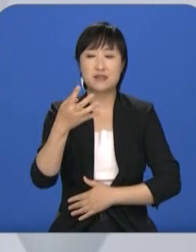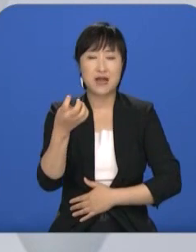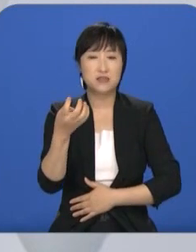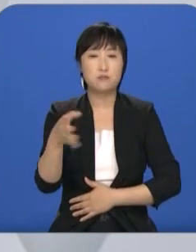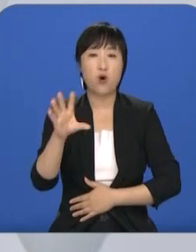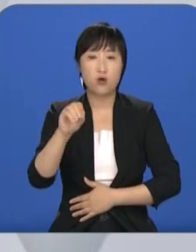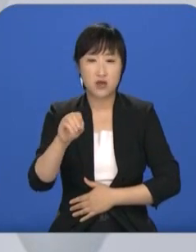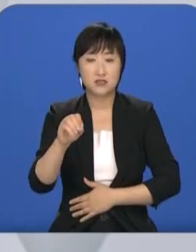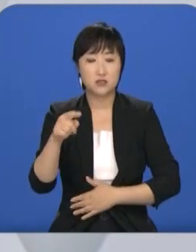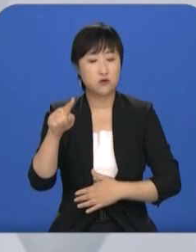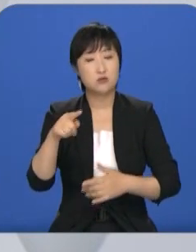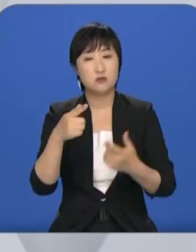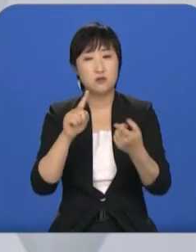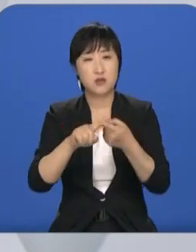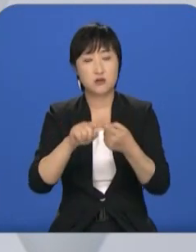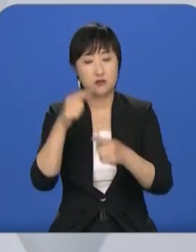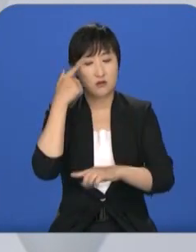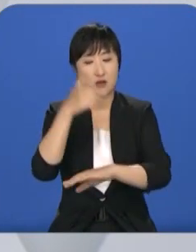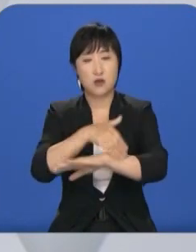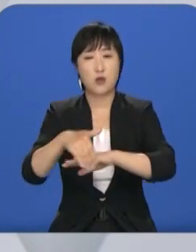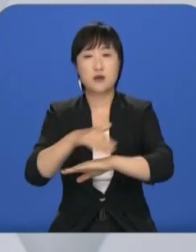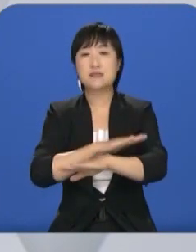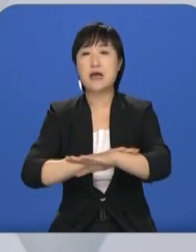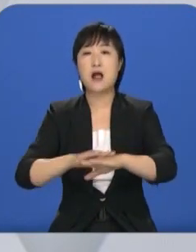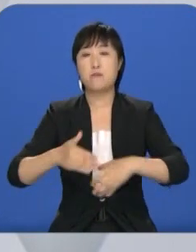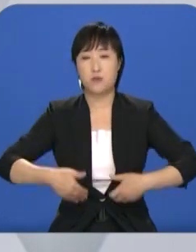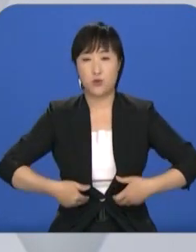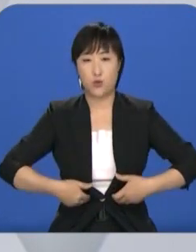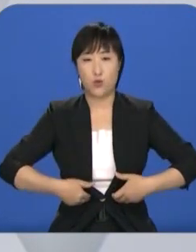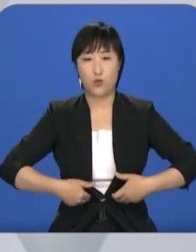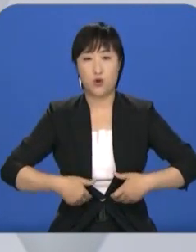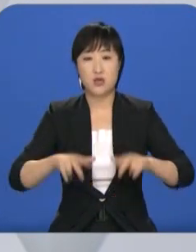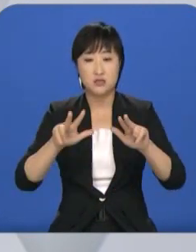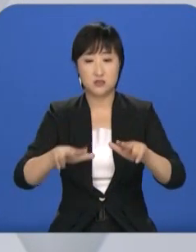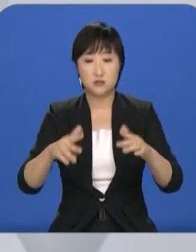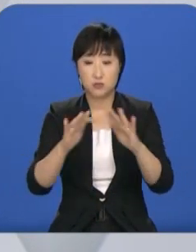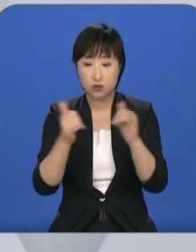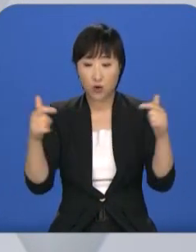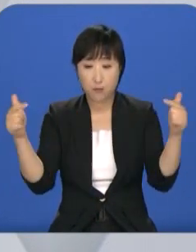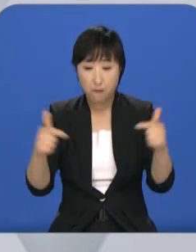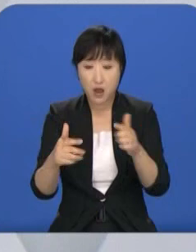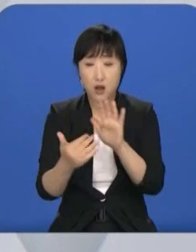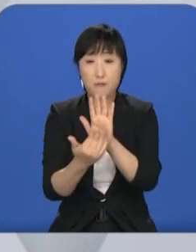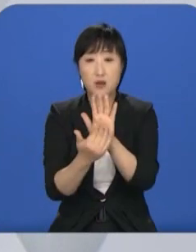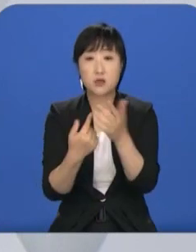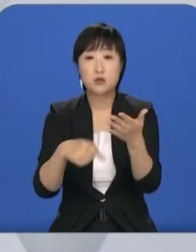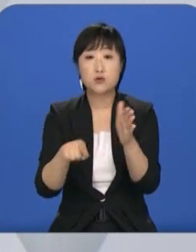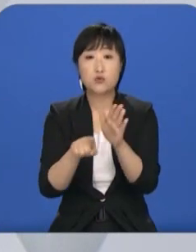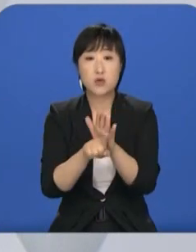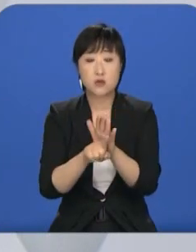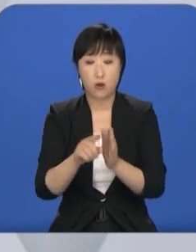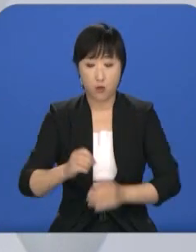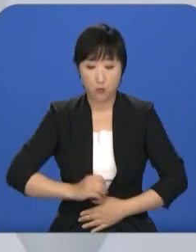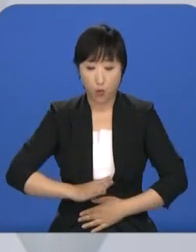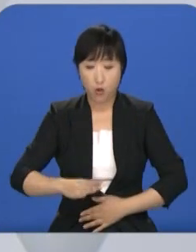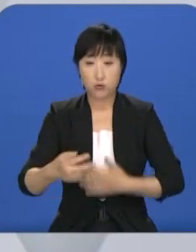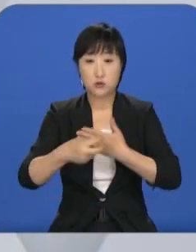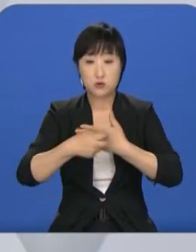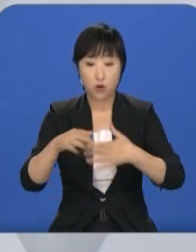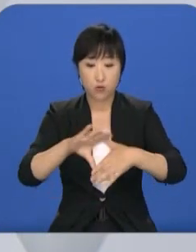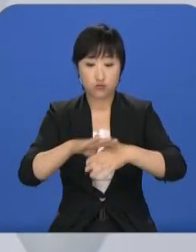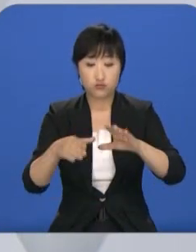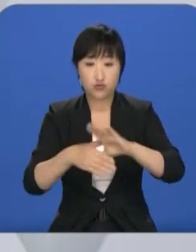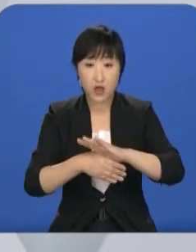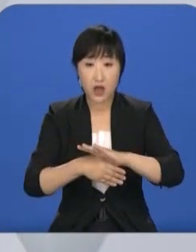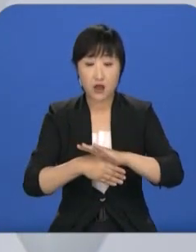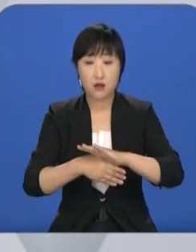있는데 이건 계획을 잘 세워야 되겠죠. 지금 인구 소멸위기에 대응하기 위해서는 보건, 의료,